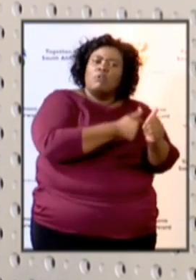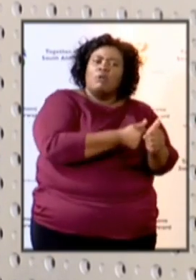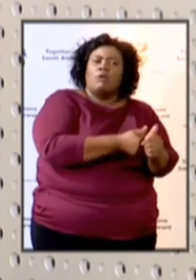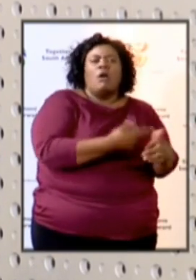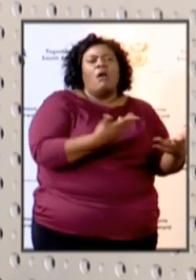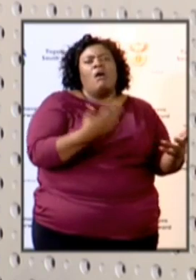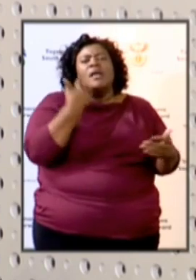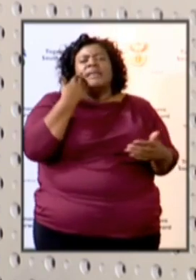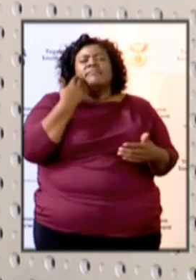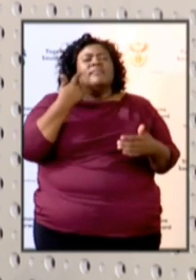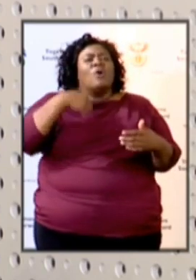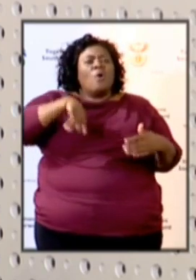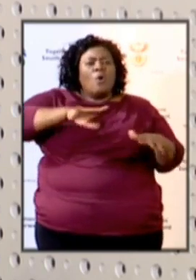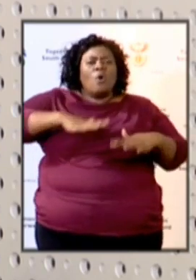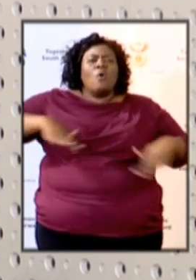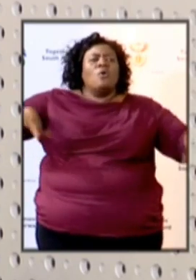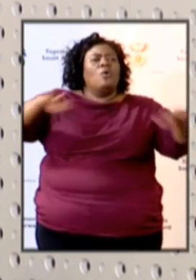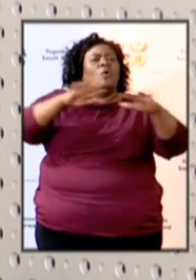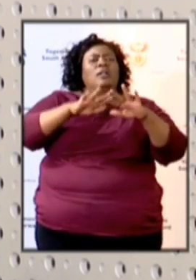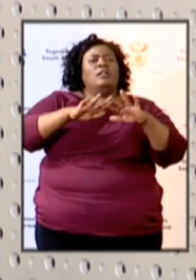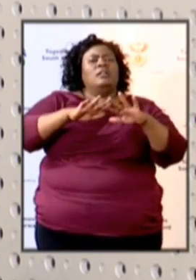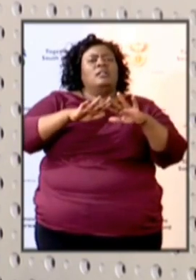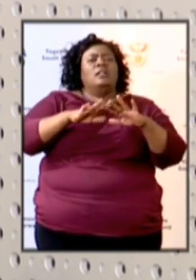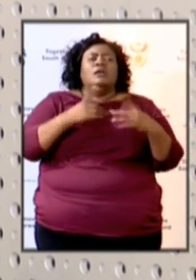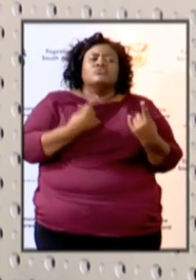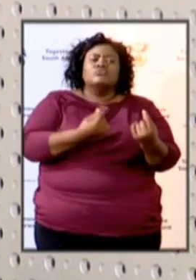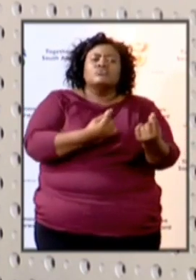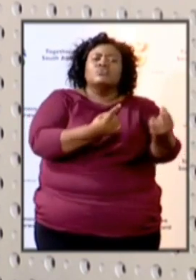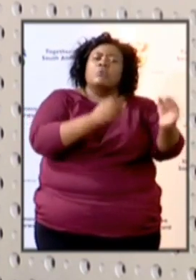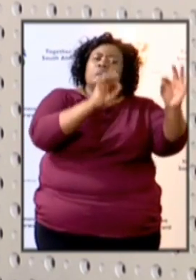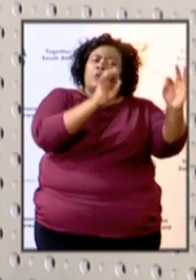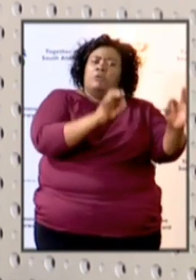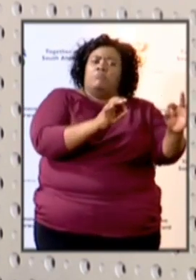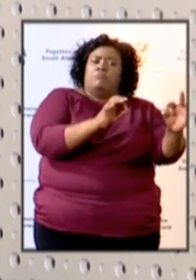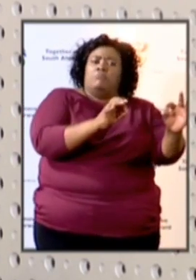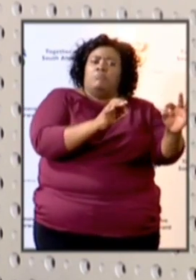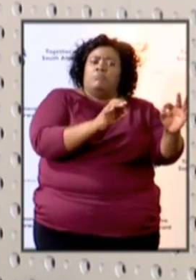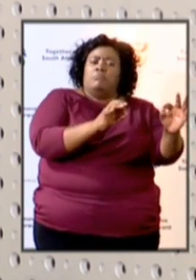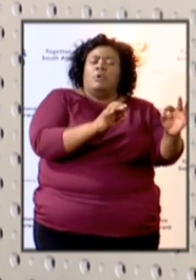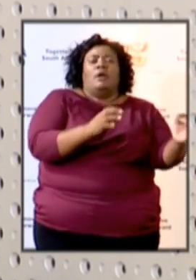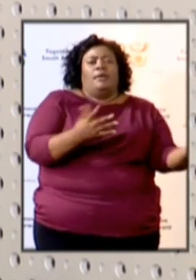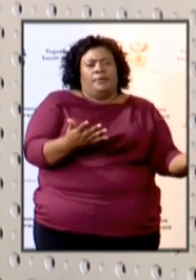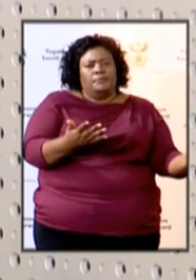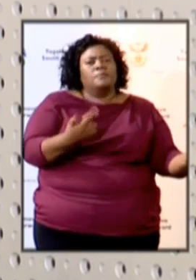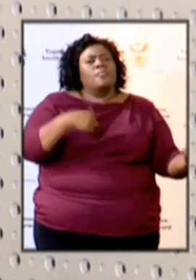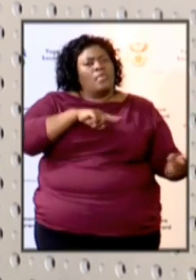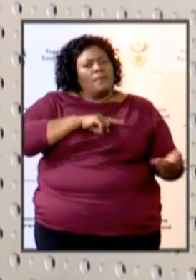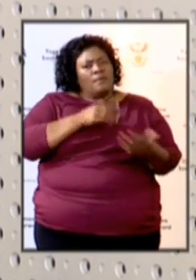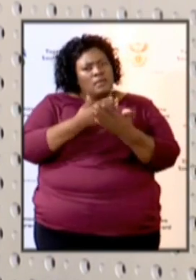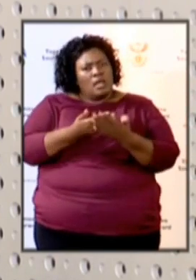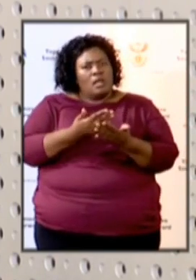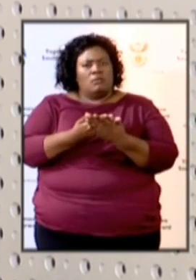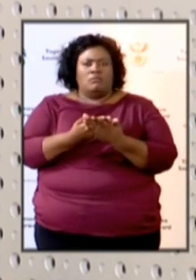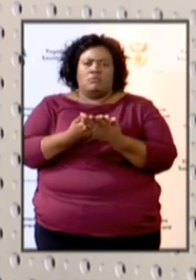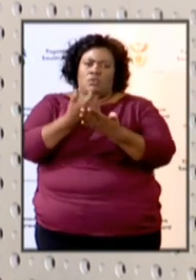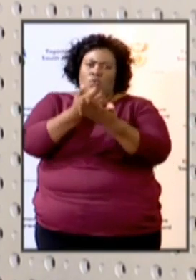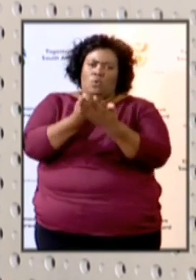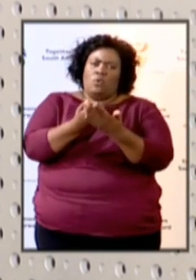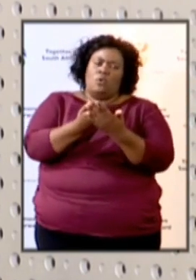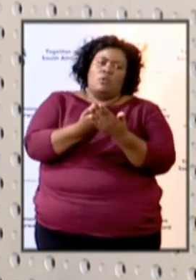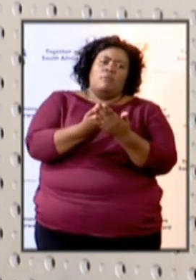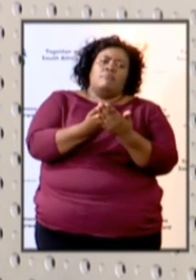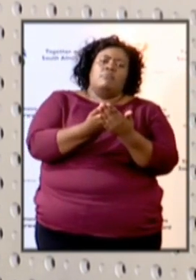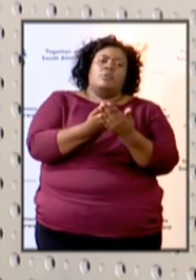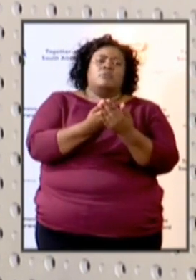nesimo sale COVID singadlundlubali singakwazi ukuthi siphinde kuvuleke futhi siye